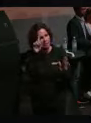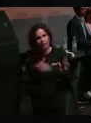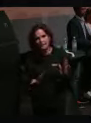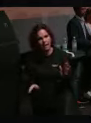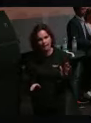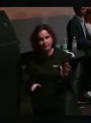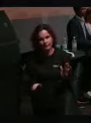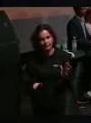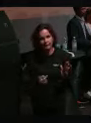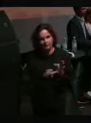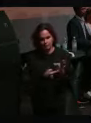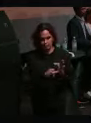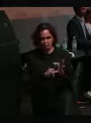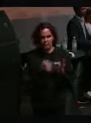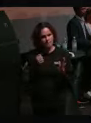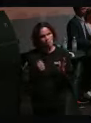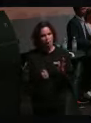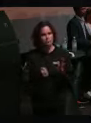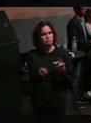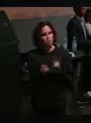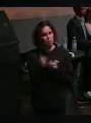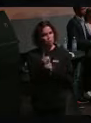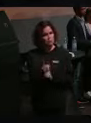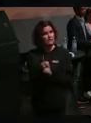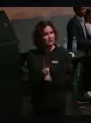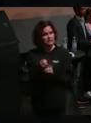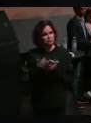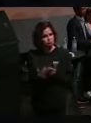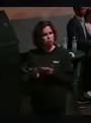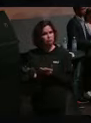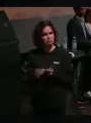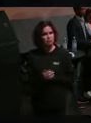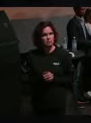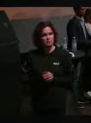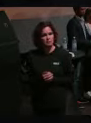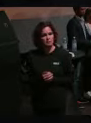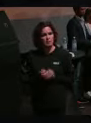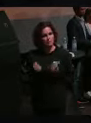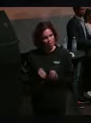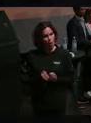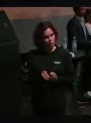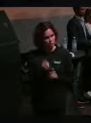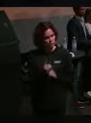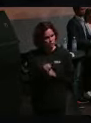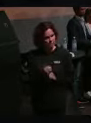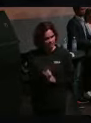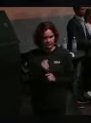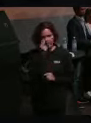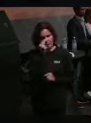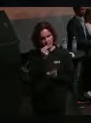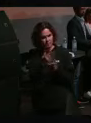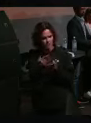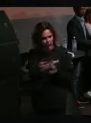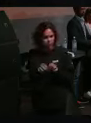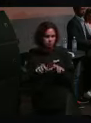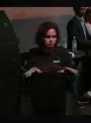då. Detta kommer att ha en pris som på något sätt man må fördela på bäst möjlig måte